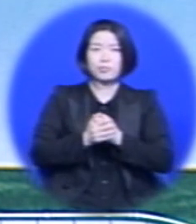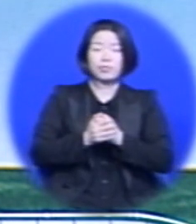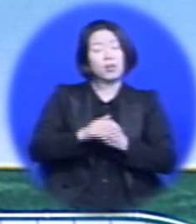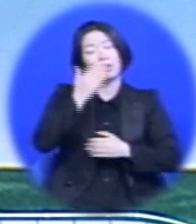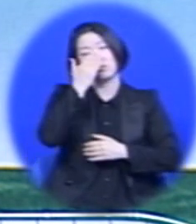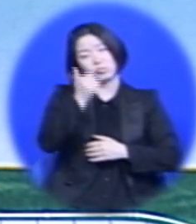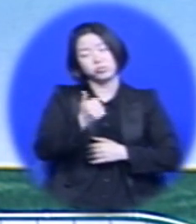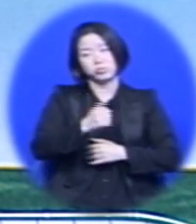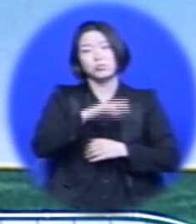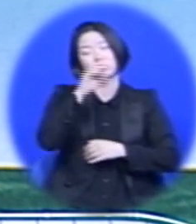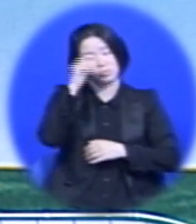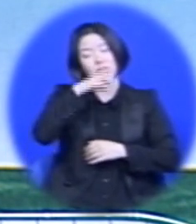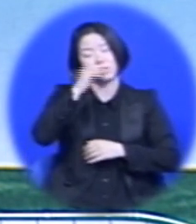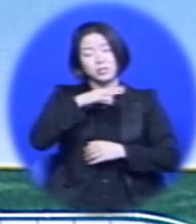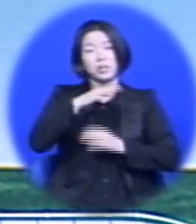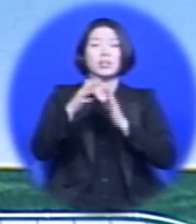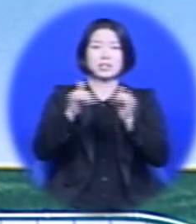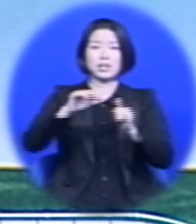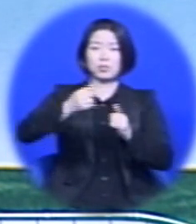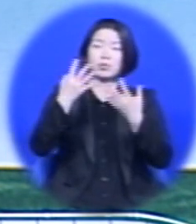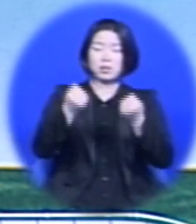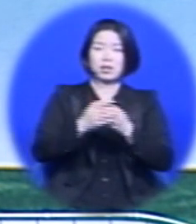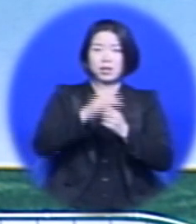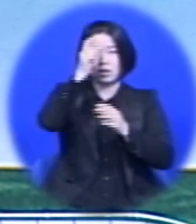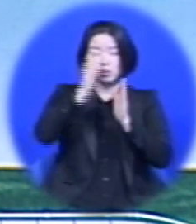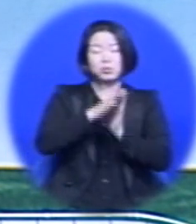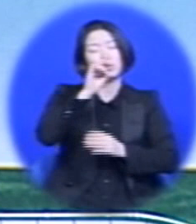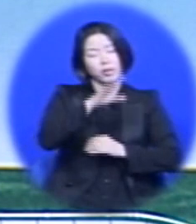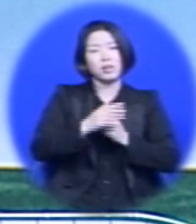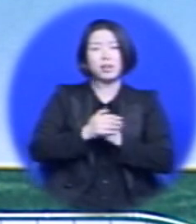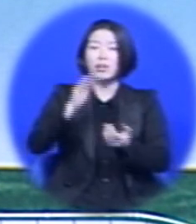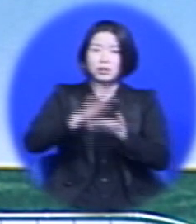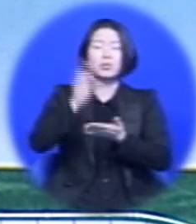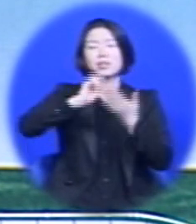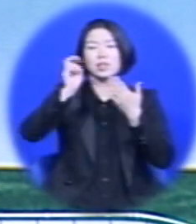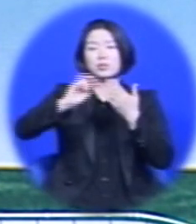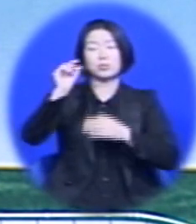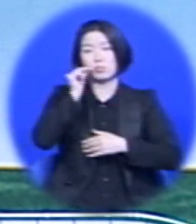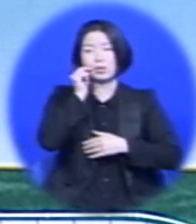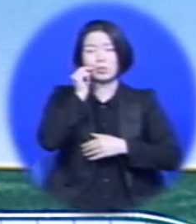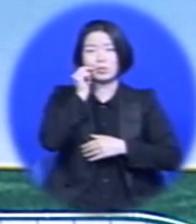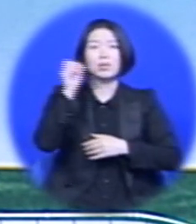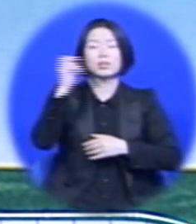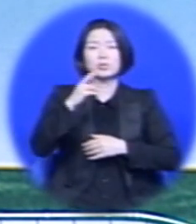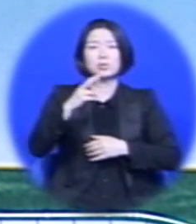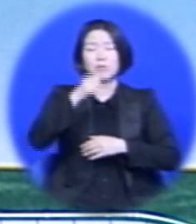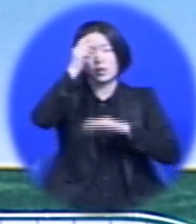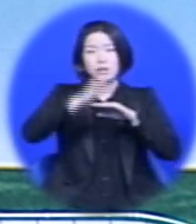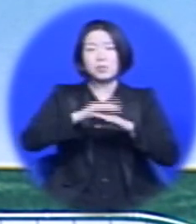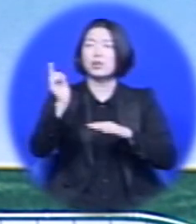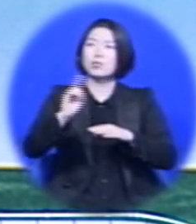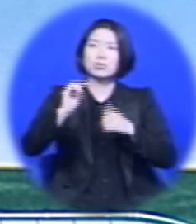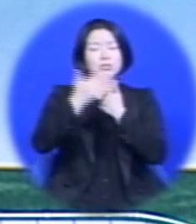덤덤한 사람도 많잖아요 기도도 제대로 안 되고 뜨겁게 찬송도 못 하고 그리고 예배 때 무슨 은혜를